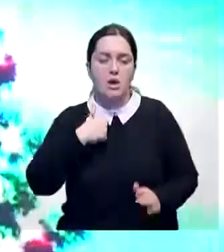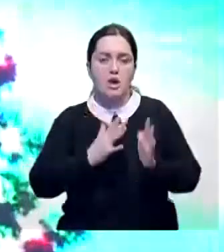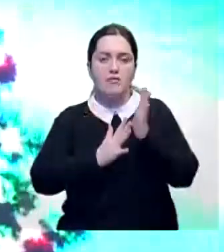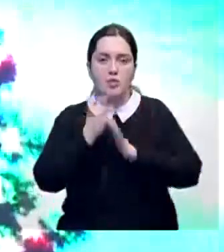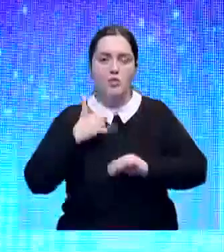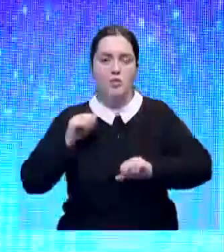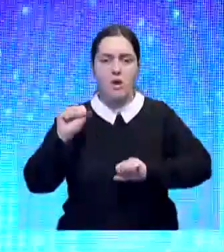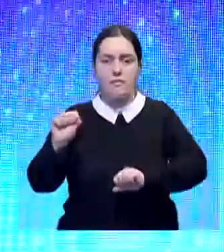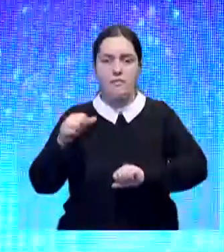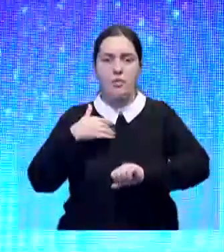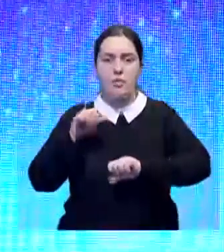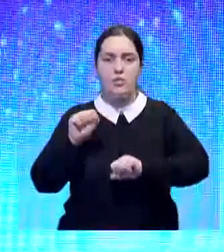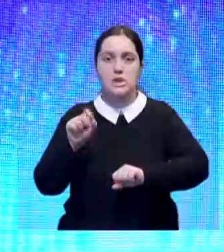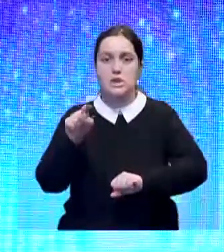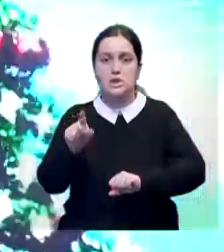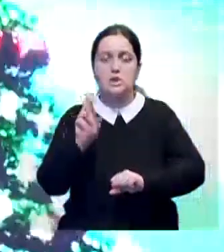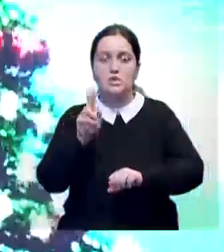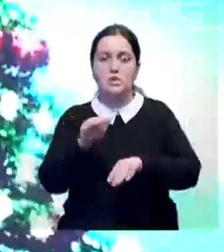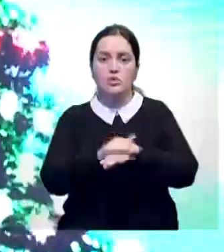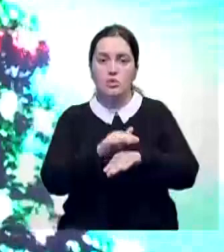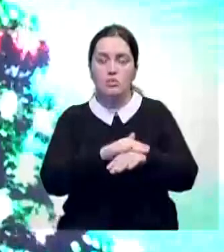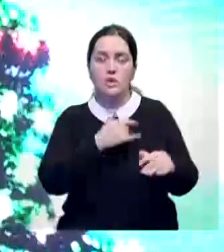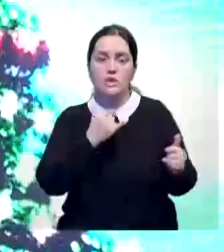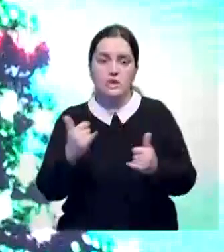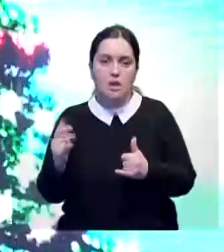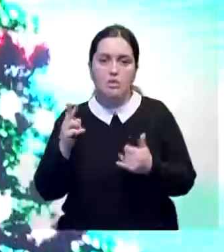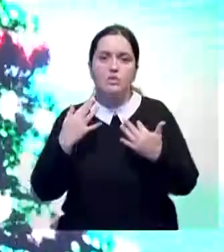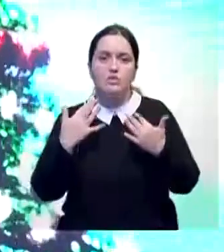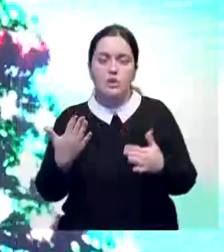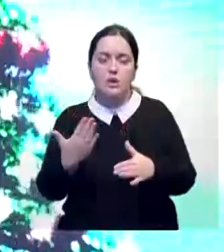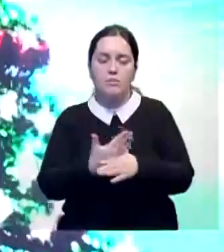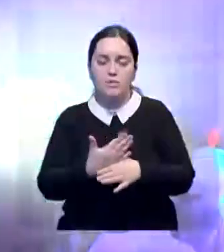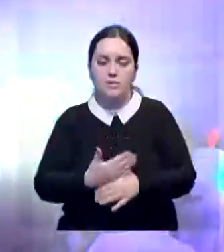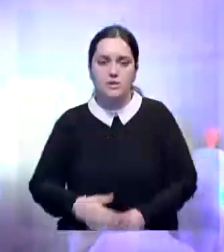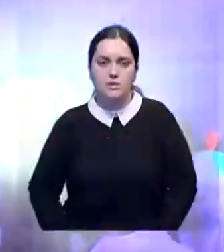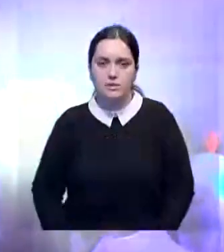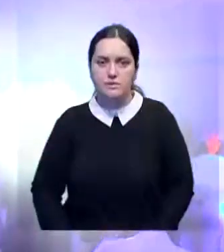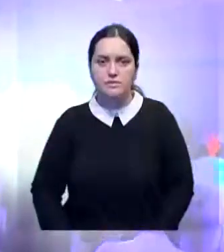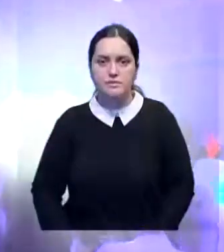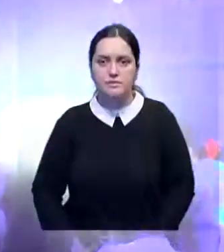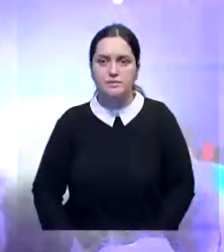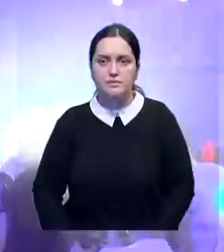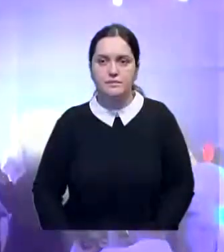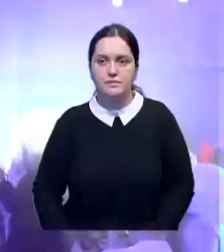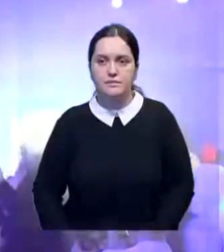стать адвокатом. Хочу защищать тех, кто делает добрые дела, тех, кто нуждается в помощи и поддержке.